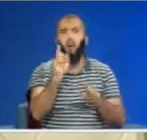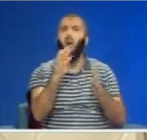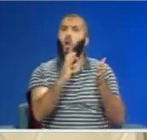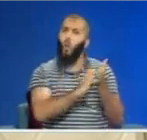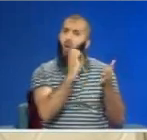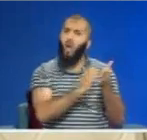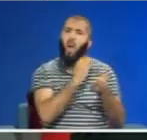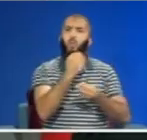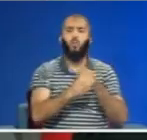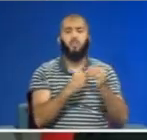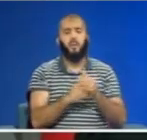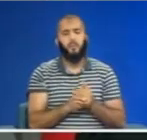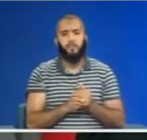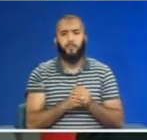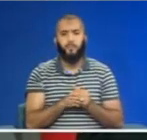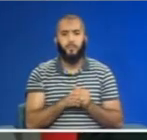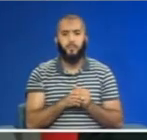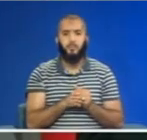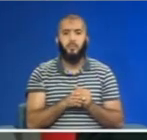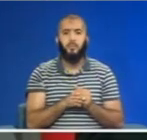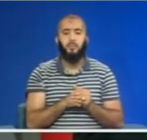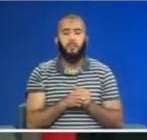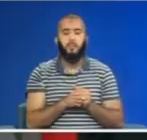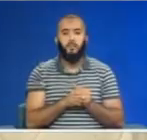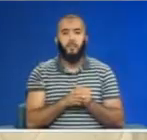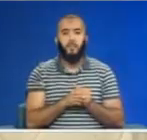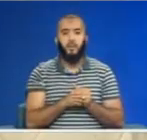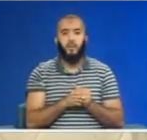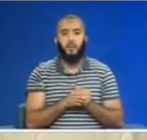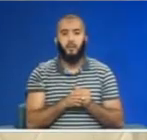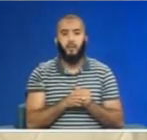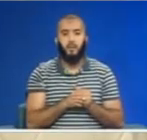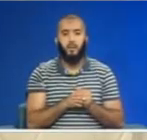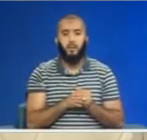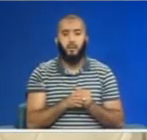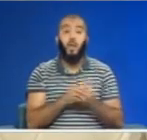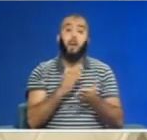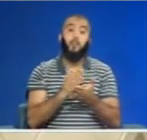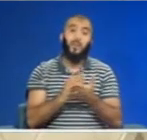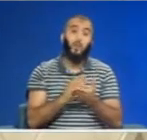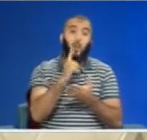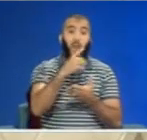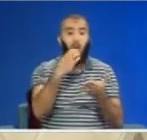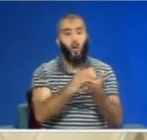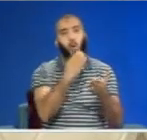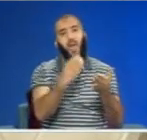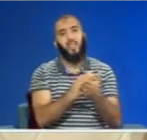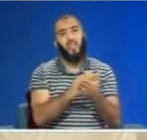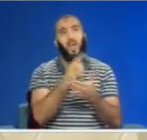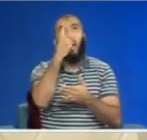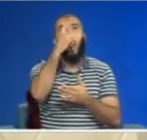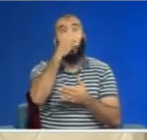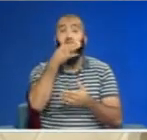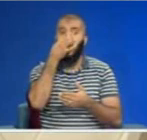وما ورد من النهي في الكتابة يعني يتساءل بعض الناس. نعم، لأن القرآن كلام الله، نعم،